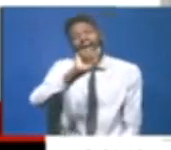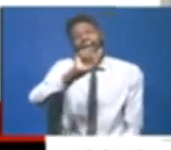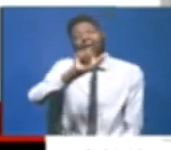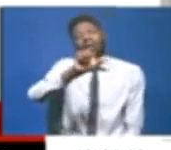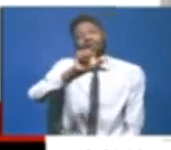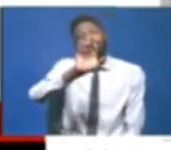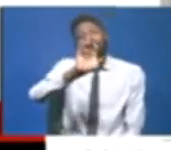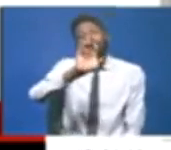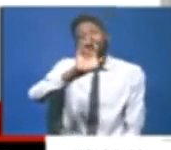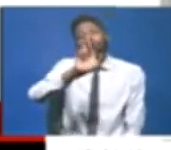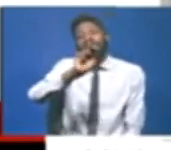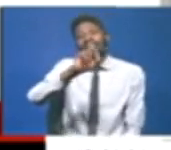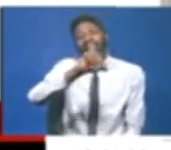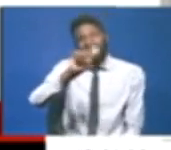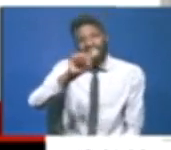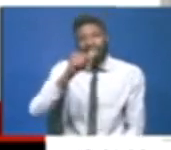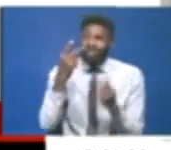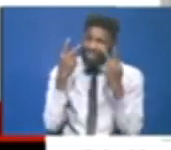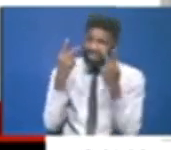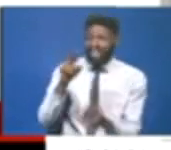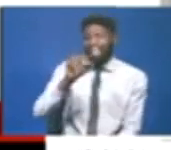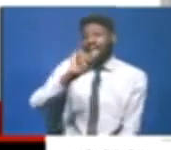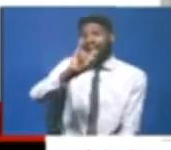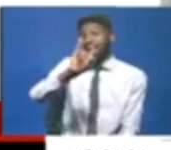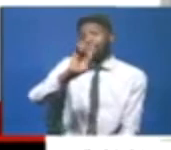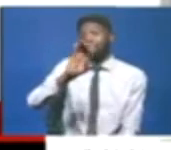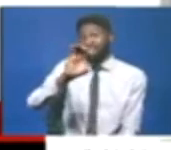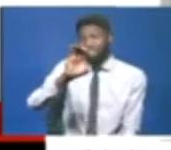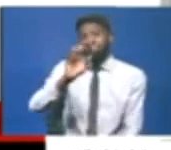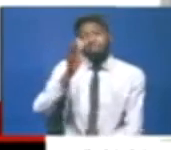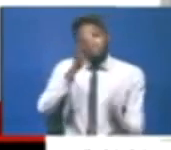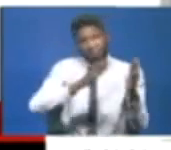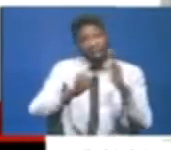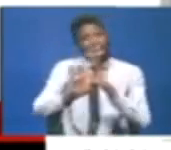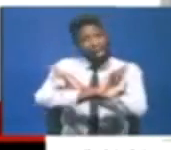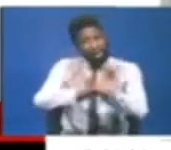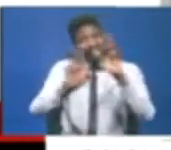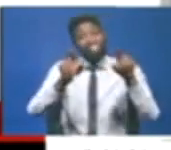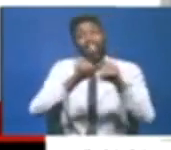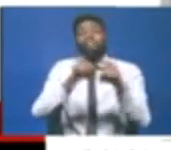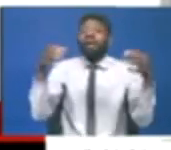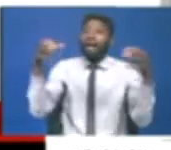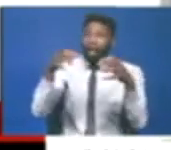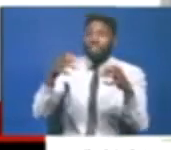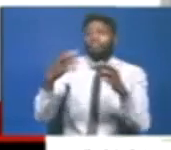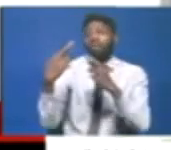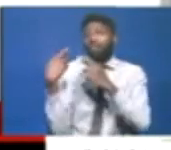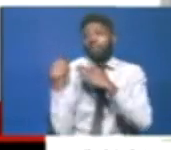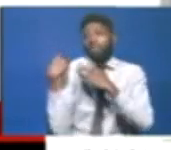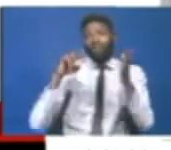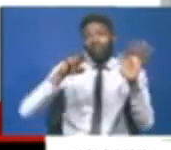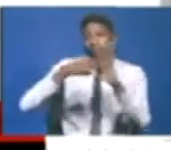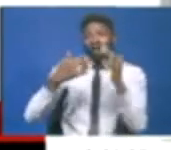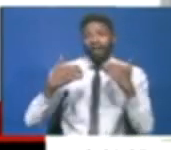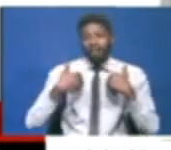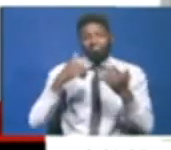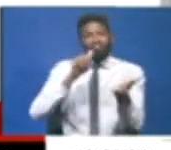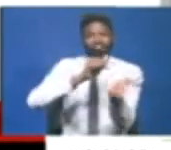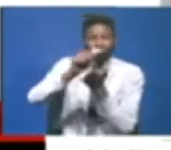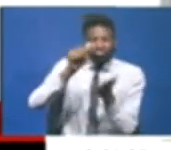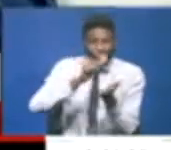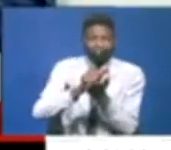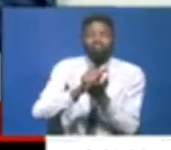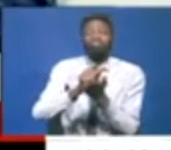imejiandaa vilivyo, na kuhusiana na kampuni ambayo imetwika jukumu kuweza hiyo kandarasi ya kupeana zile makasha na zile sanduku za kupigia